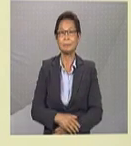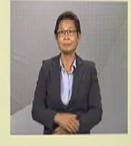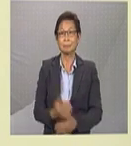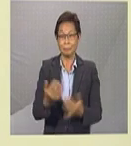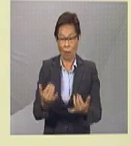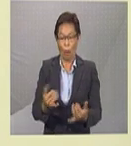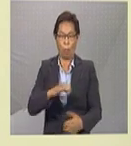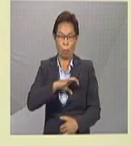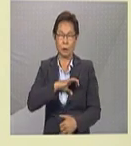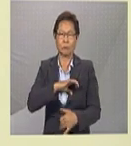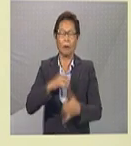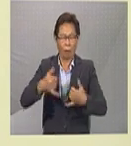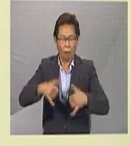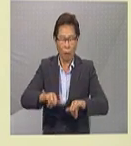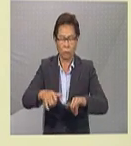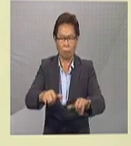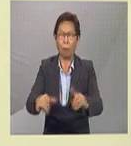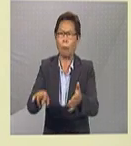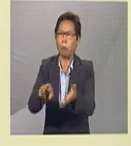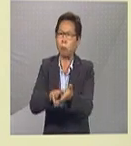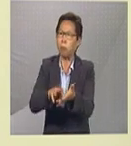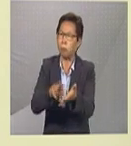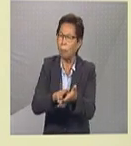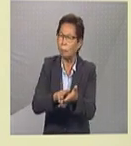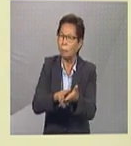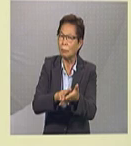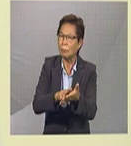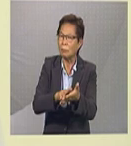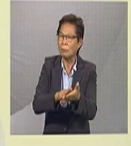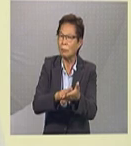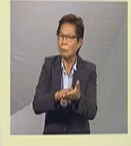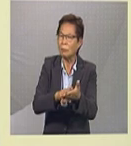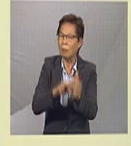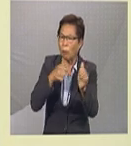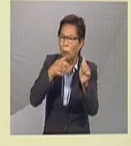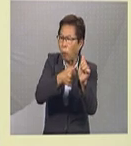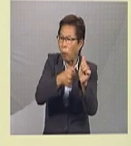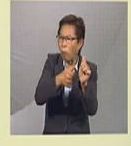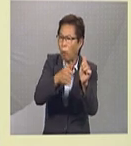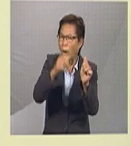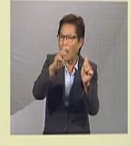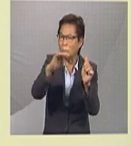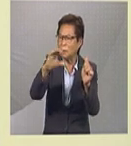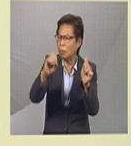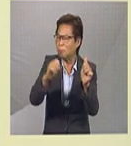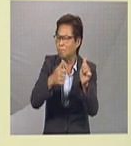polis masih melaporkan bahawa dari segi pematuhan perintah